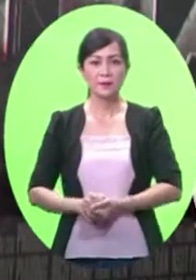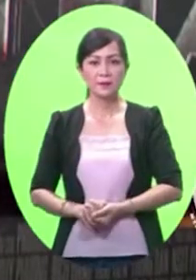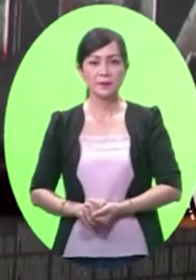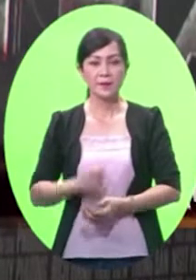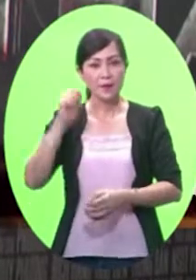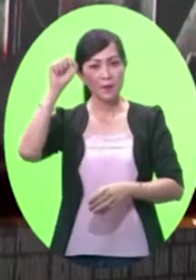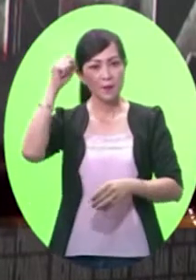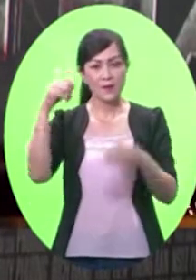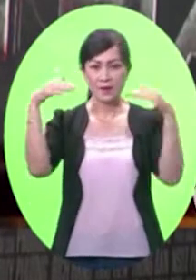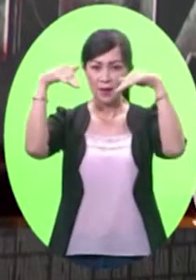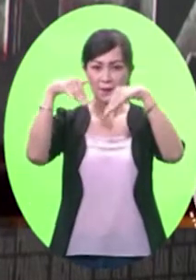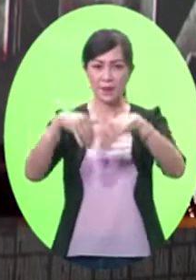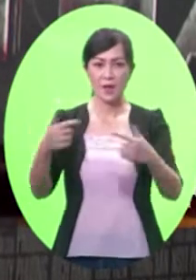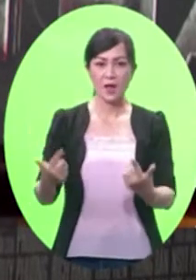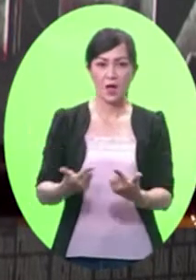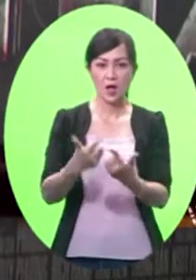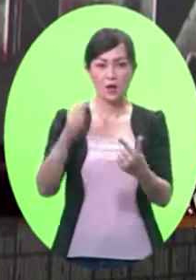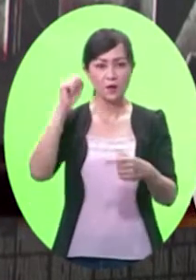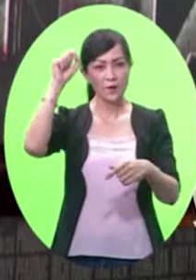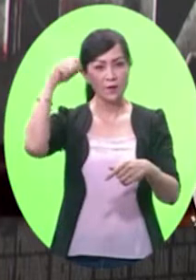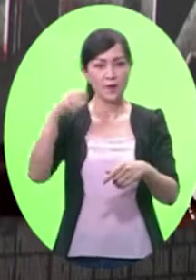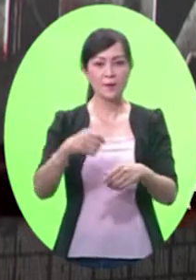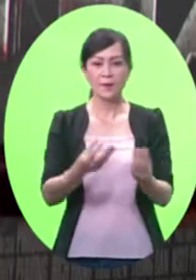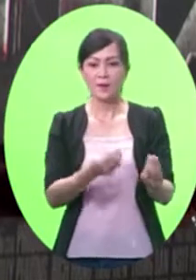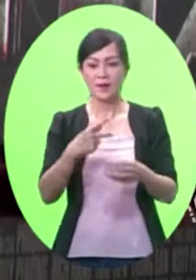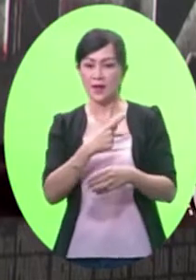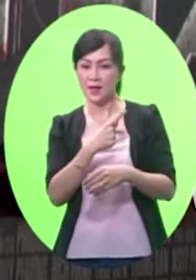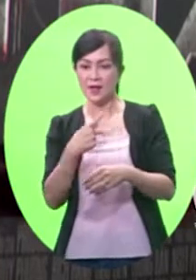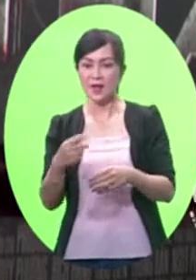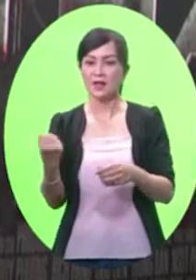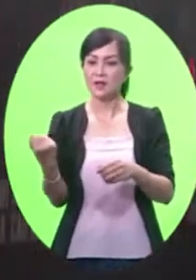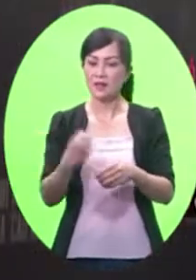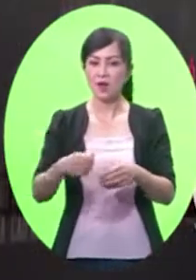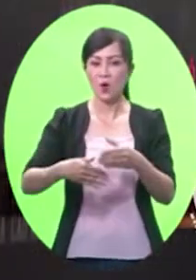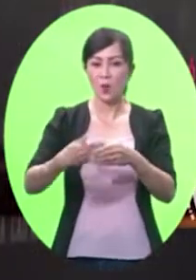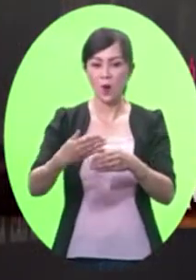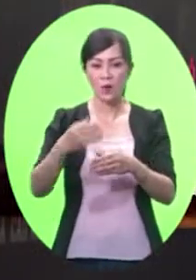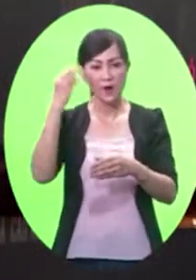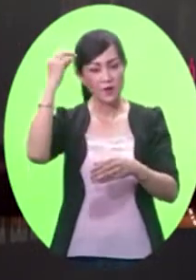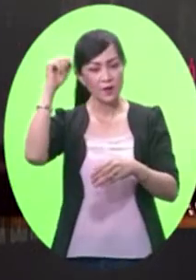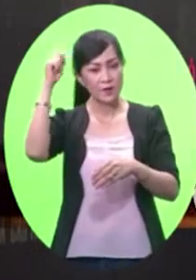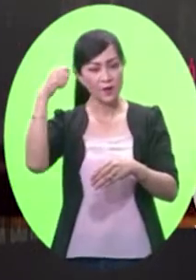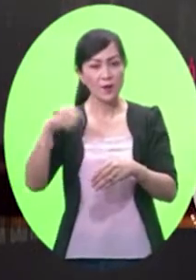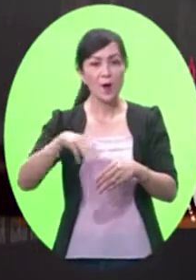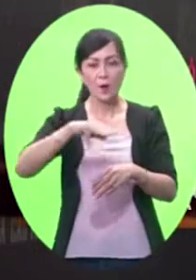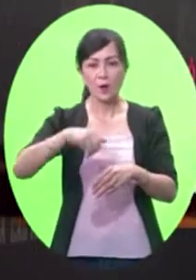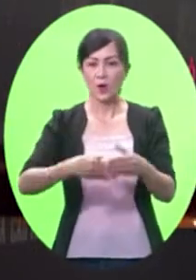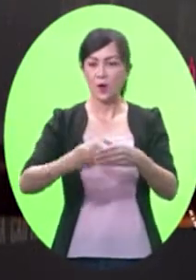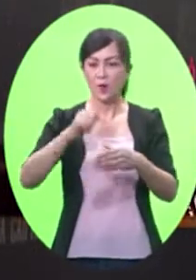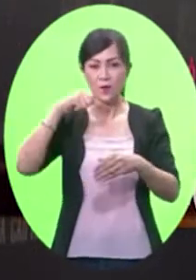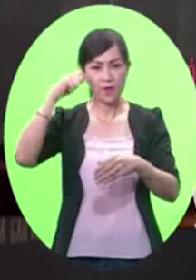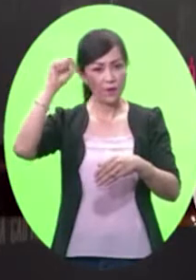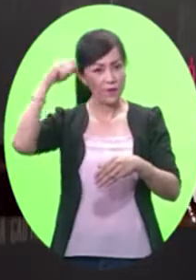Bộ phim có tham gia ở liên hoan phim Busan, được tất cả khán giả bên đó rất là ủng hộ, rất ấn tượng về phim. Cũng mừng vì mọi người ủng hộ phim của em